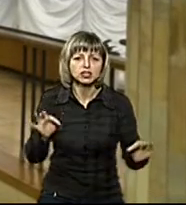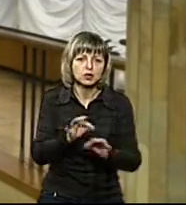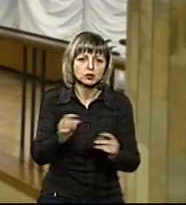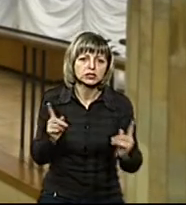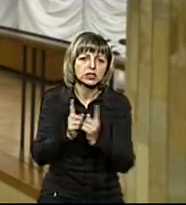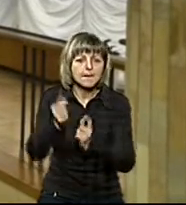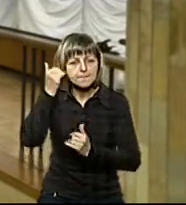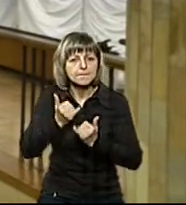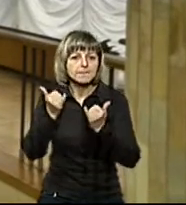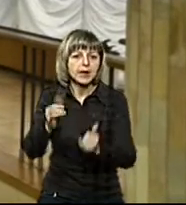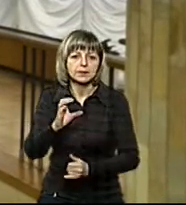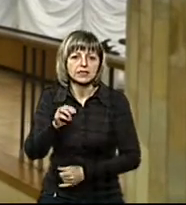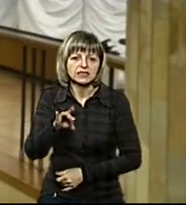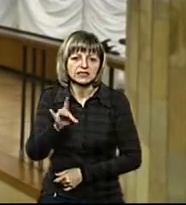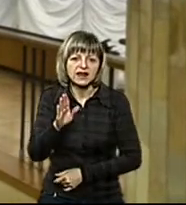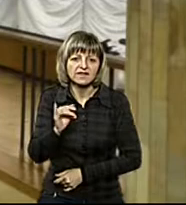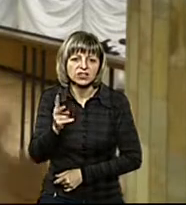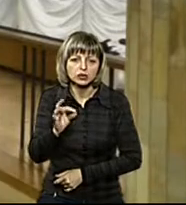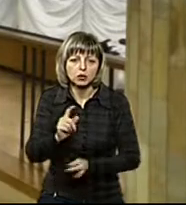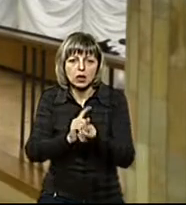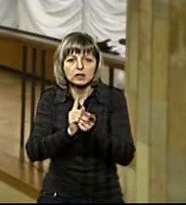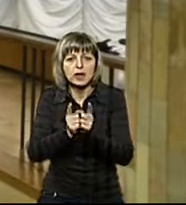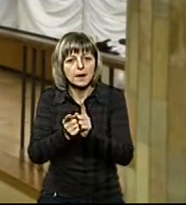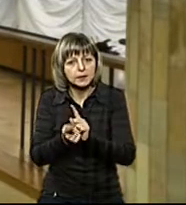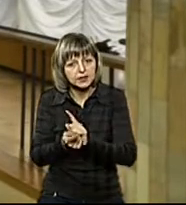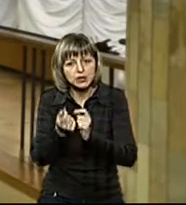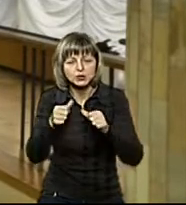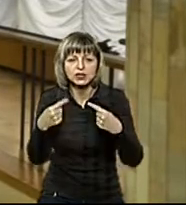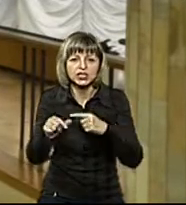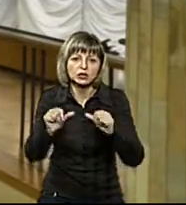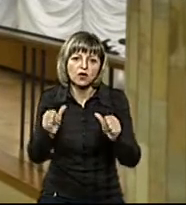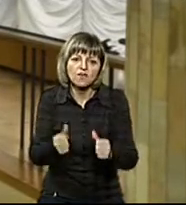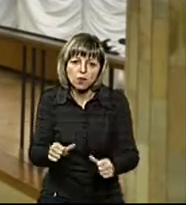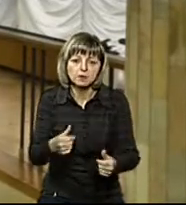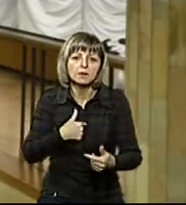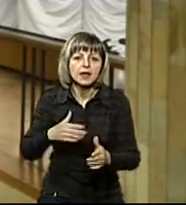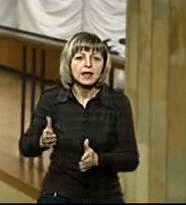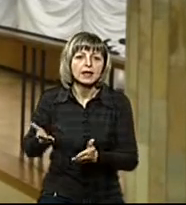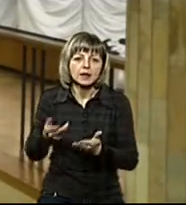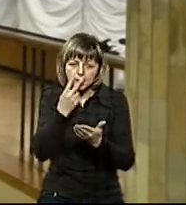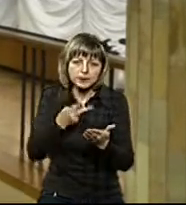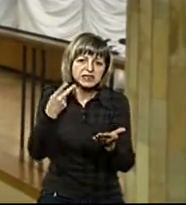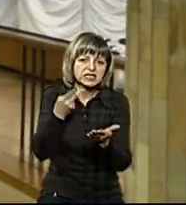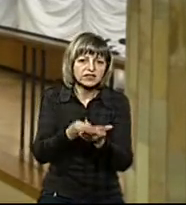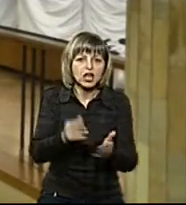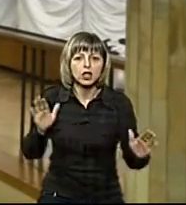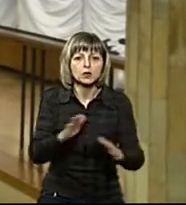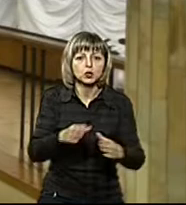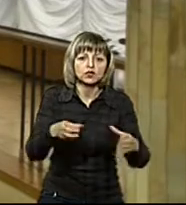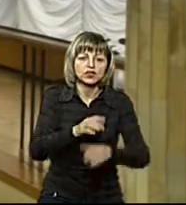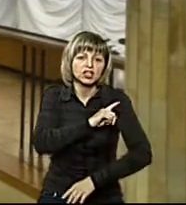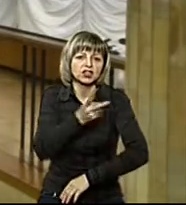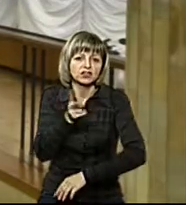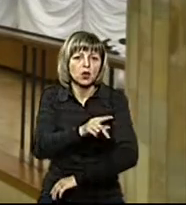Федора Стравінського, вони вже тепер набирають трошки іншої форми, і ми представляємо власне, хорові колективи двох